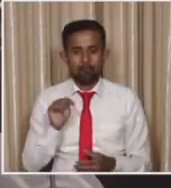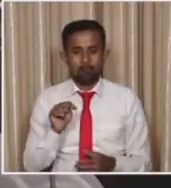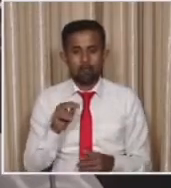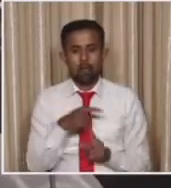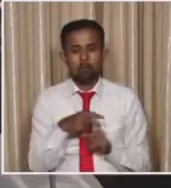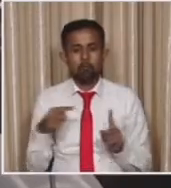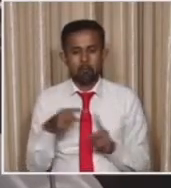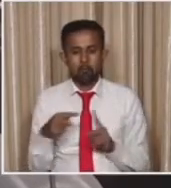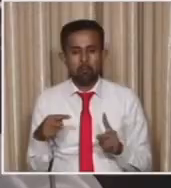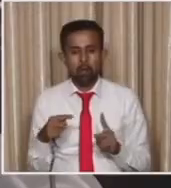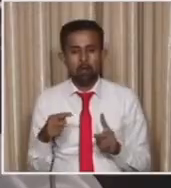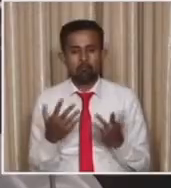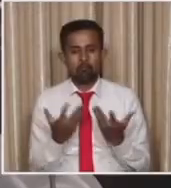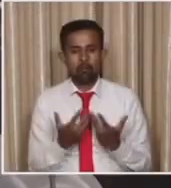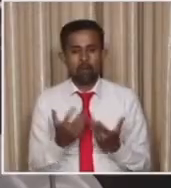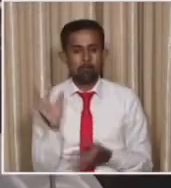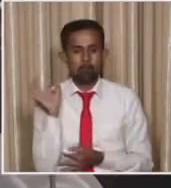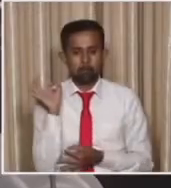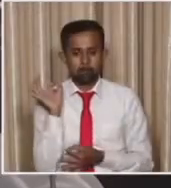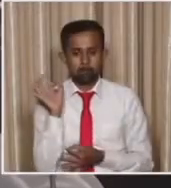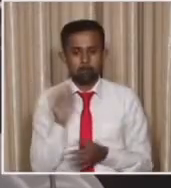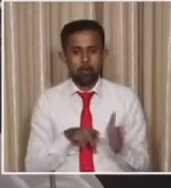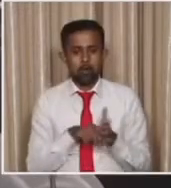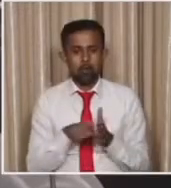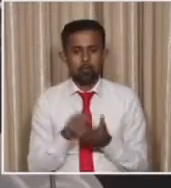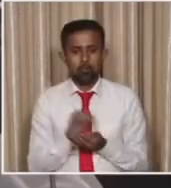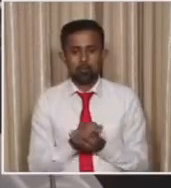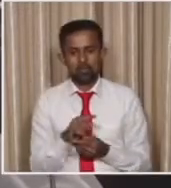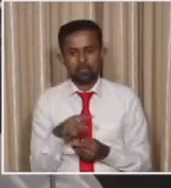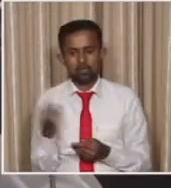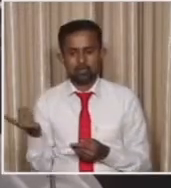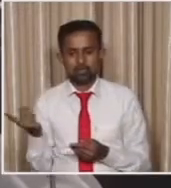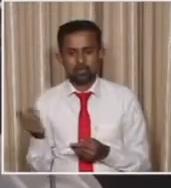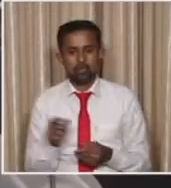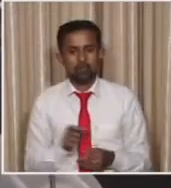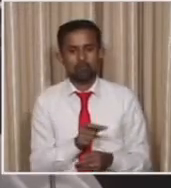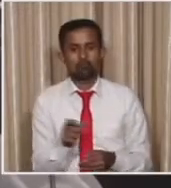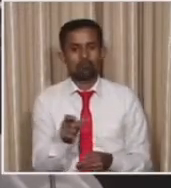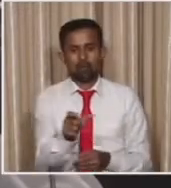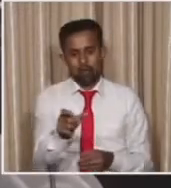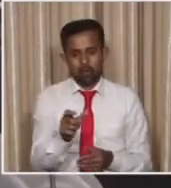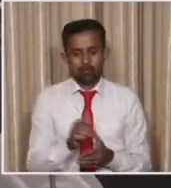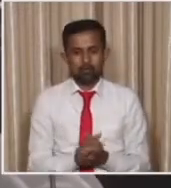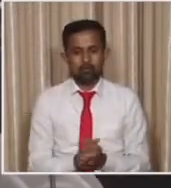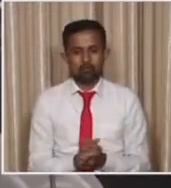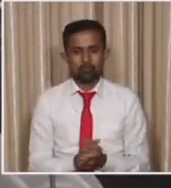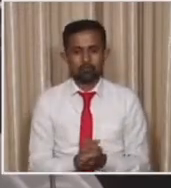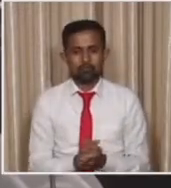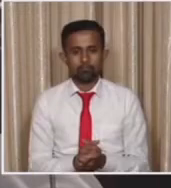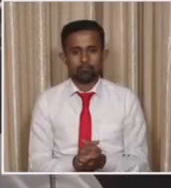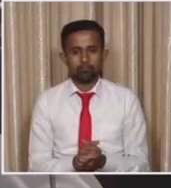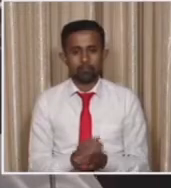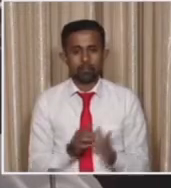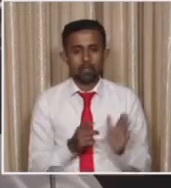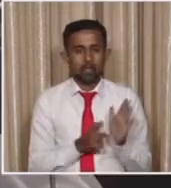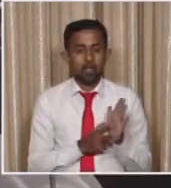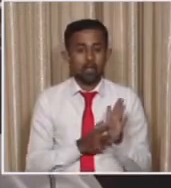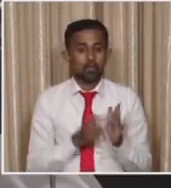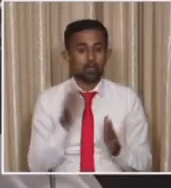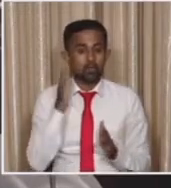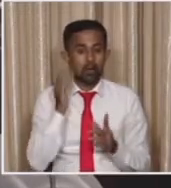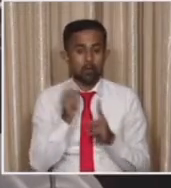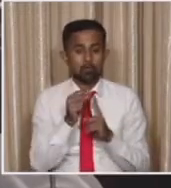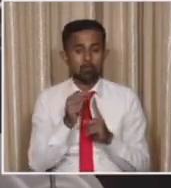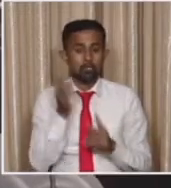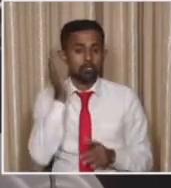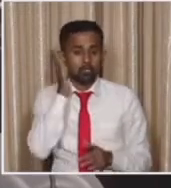adakata aasanna pramanayak Bauddha Puravastu tiyenne itiri pramane wari Puravastu eth ekkama Landesi Portugisi